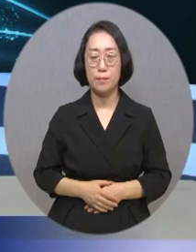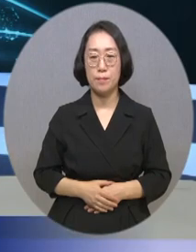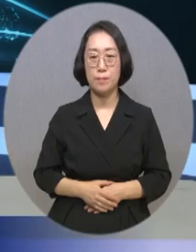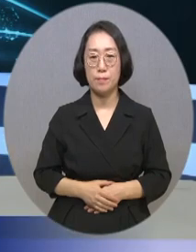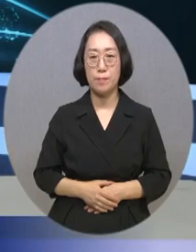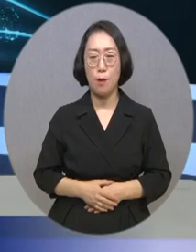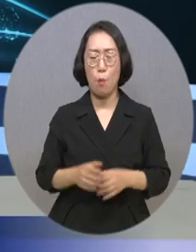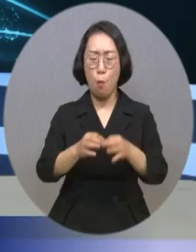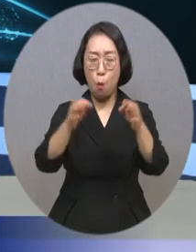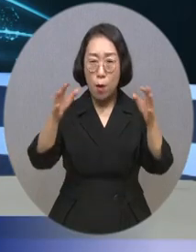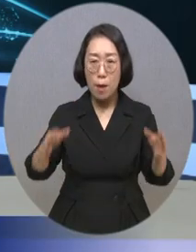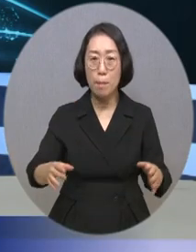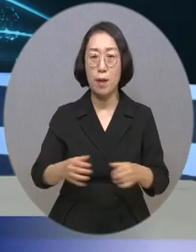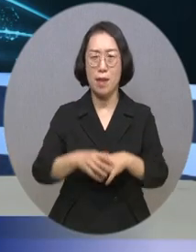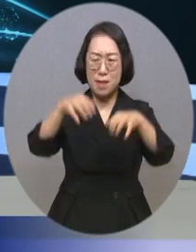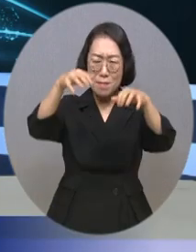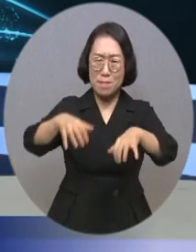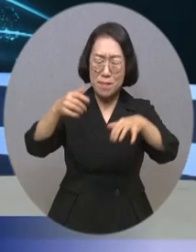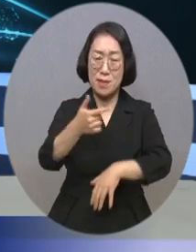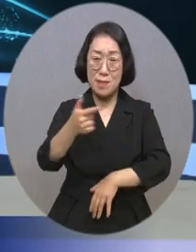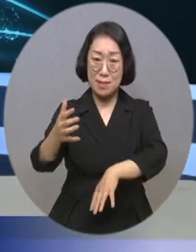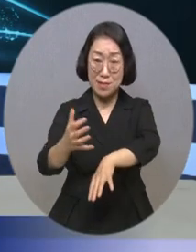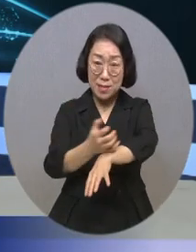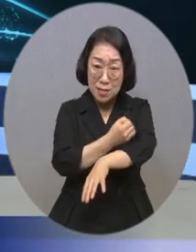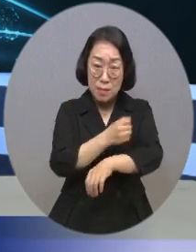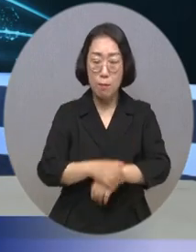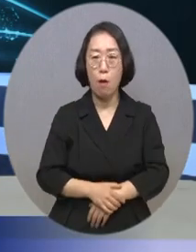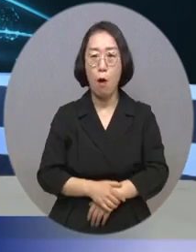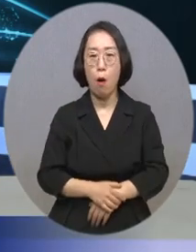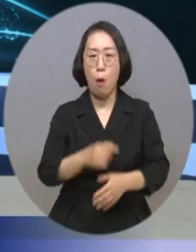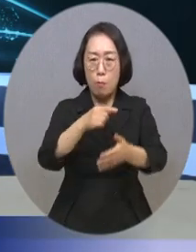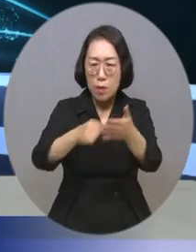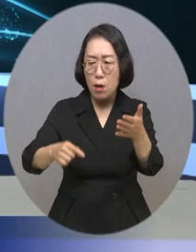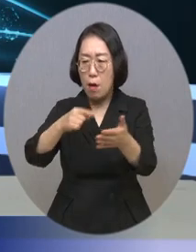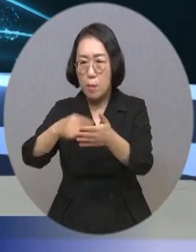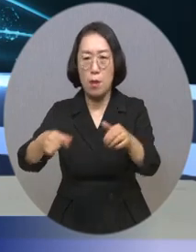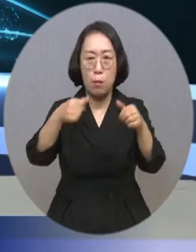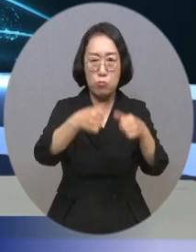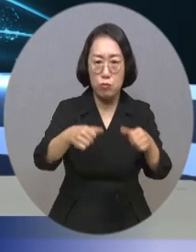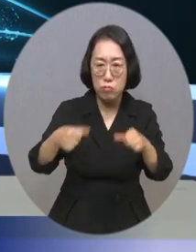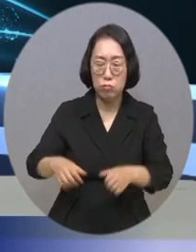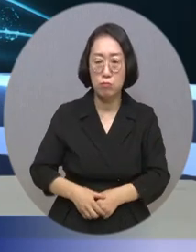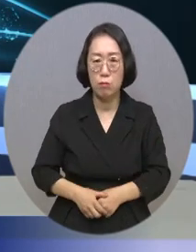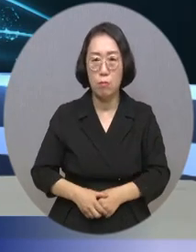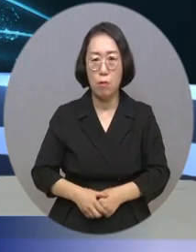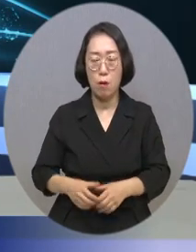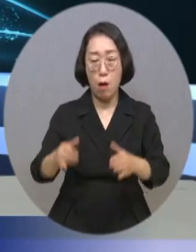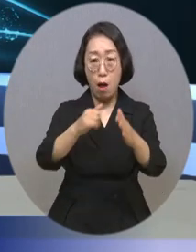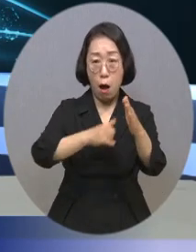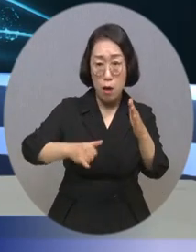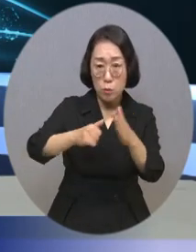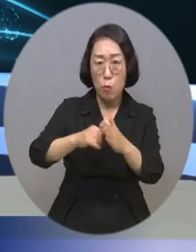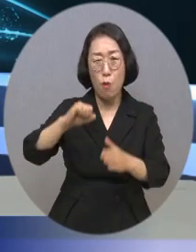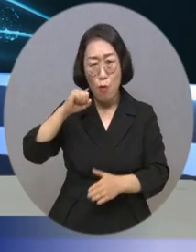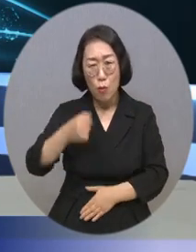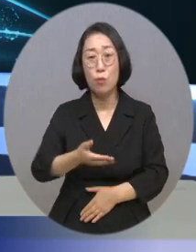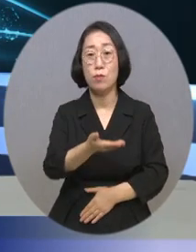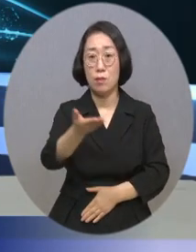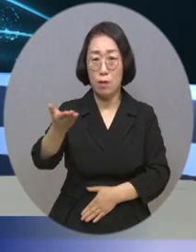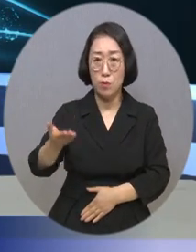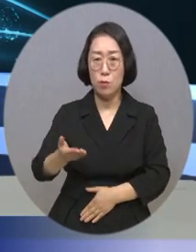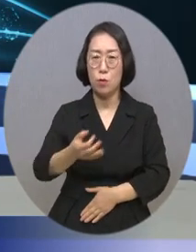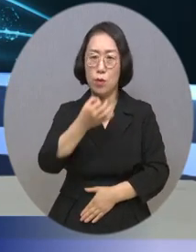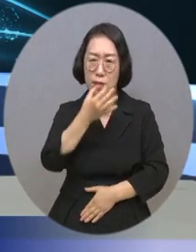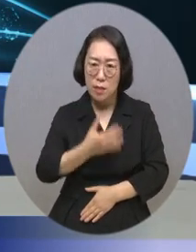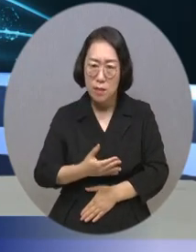115년 만에 기록적 폭우가 쏟아지면서 큰 피해 관한 가운데 기호재단이 취약계층에게 더 가혹하다는 사실이